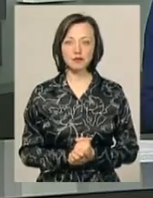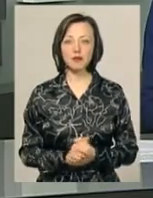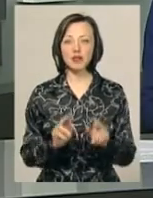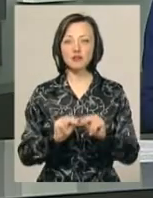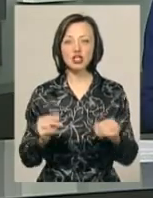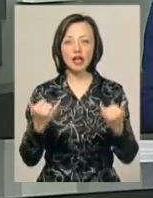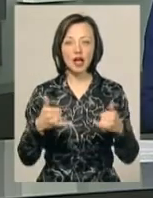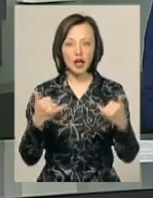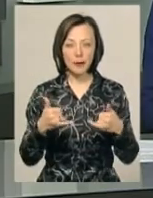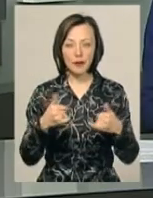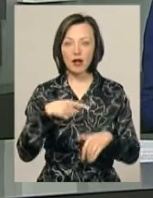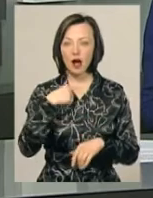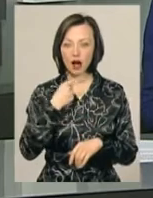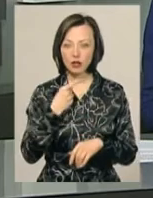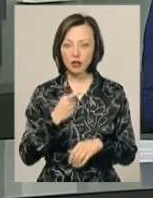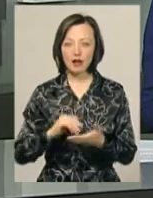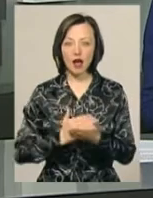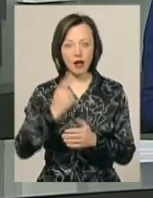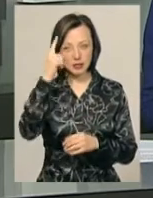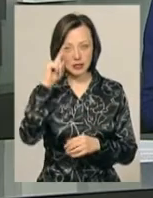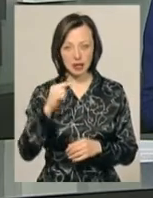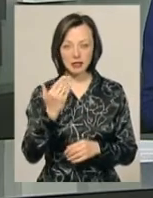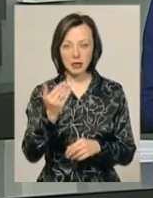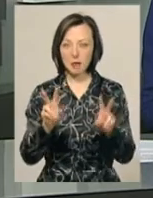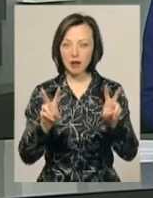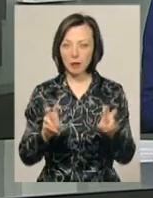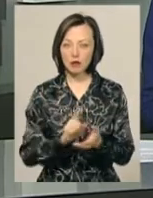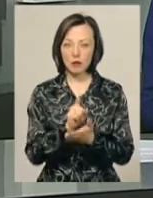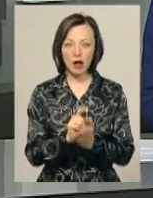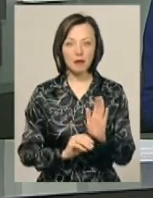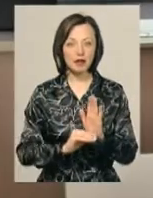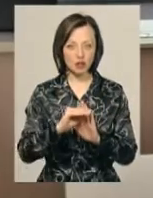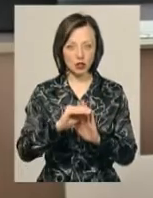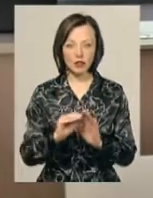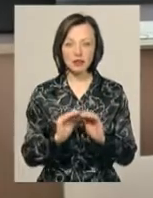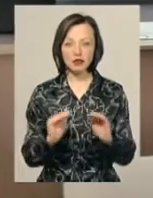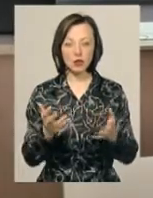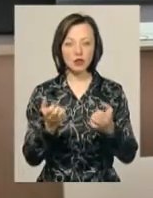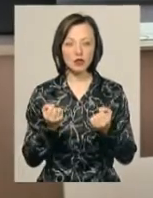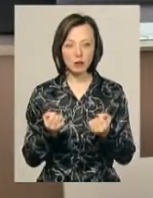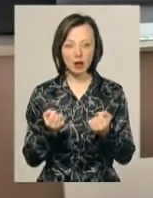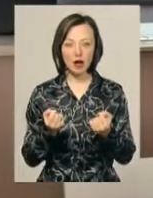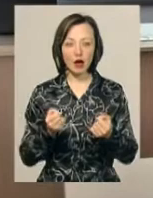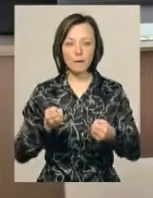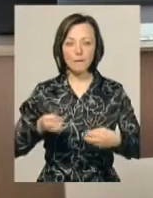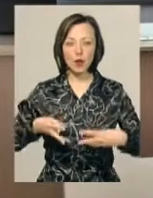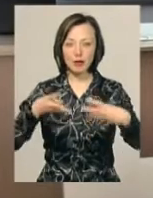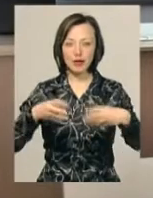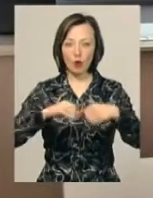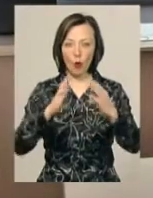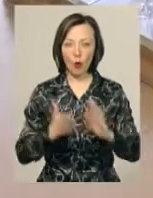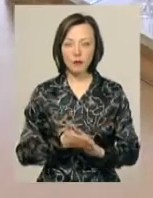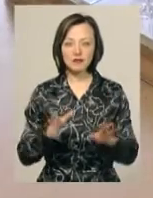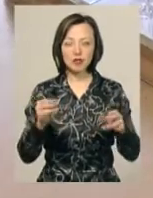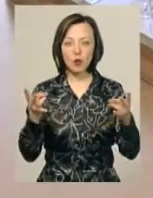Учителька хімії Олена Сліпецька каже, якість знань з її предмету тепер має підвищитися, бо учні отримали мультимедійний комплекс та всі